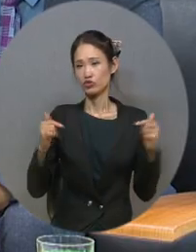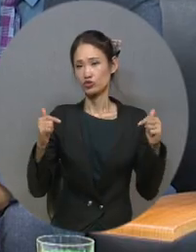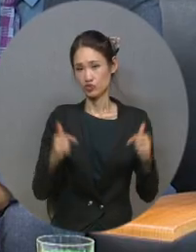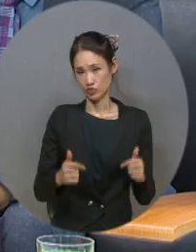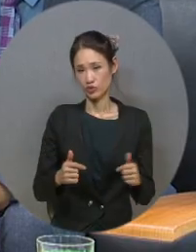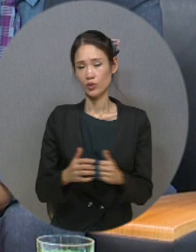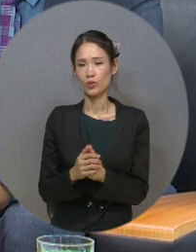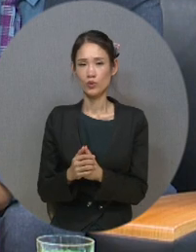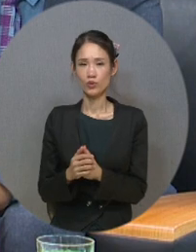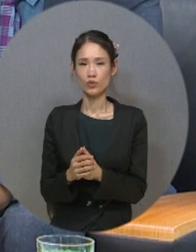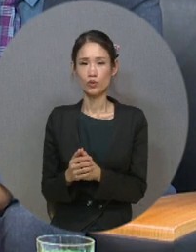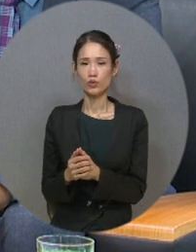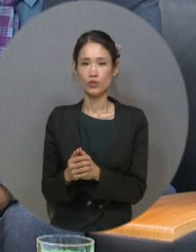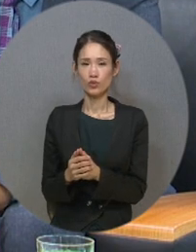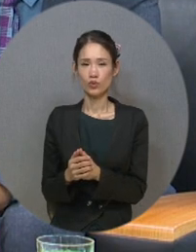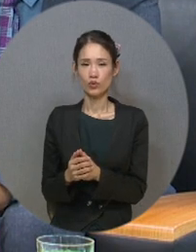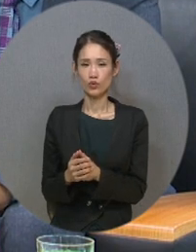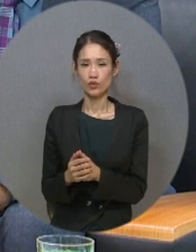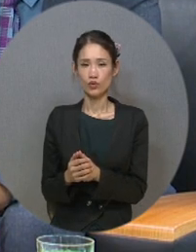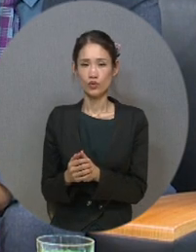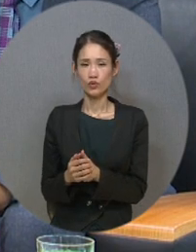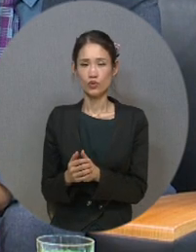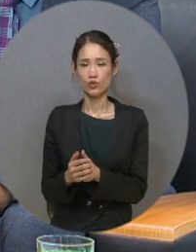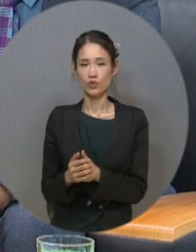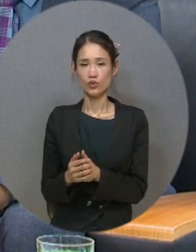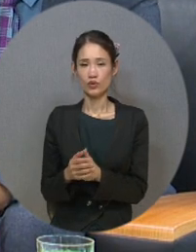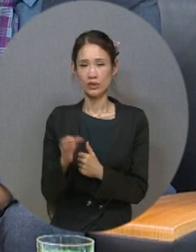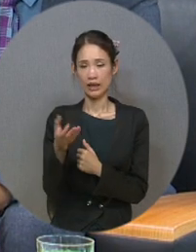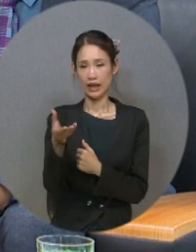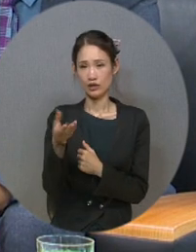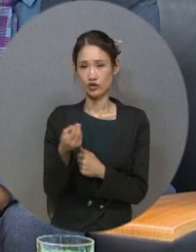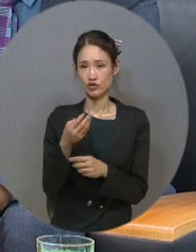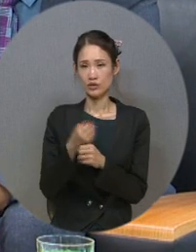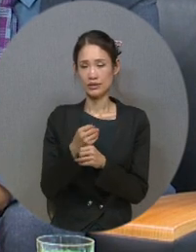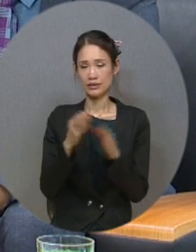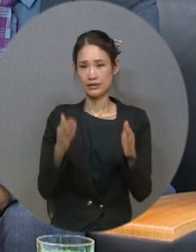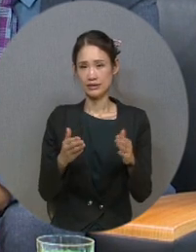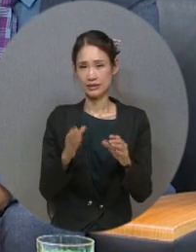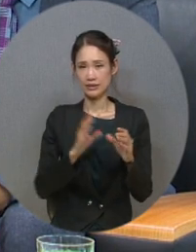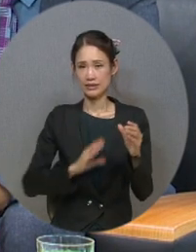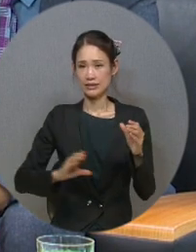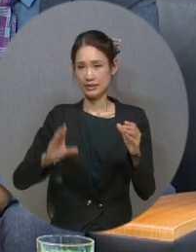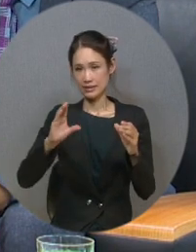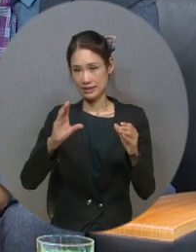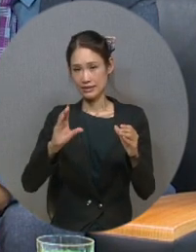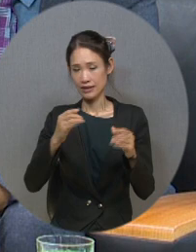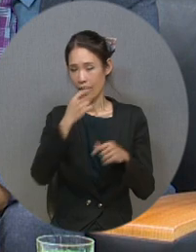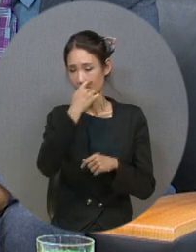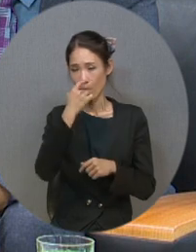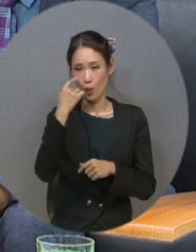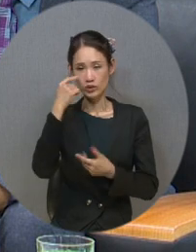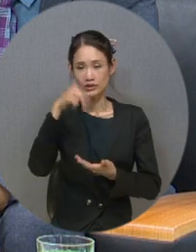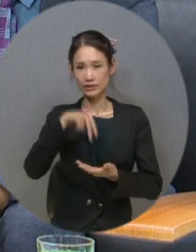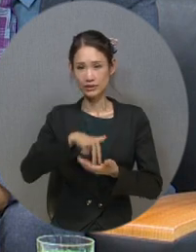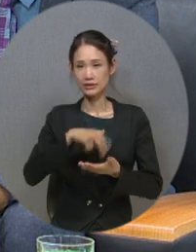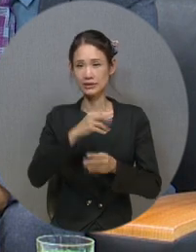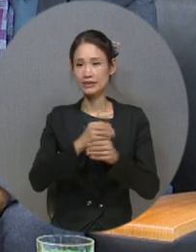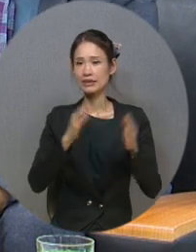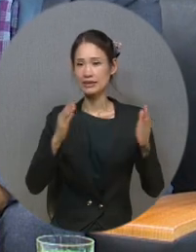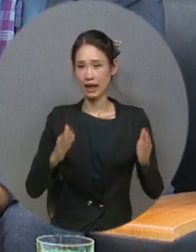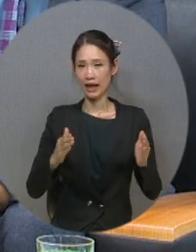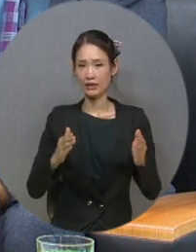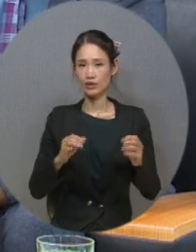그 다음에 대출 보증 기간을 그러니까 이자 지원 기간을 5년에서 10년으로